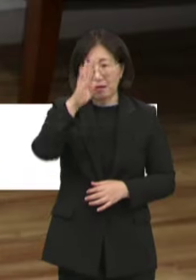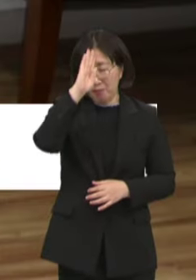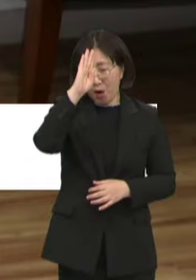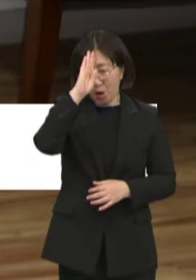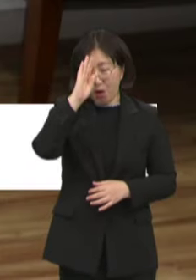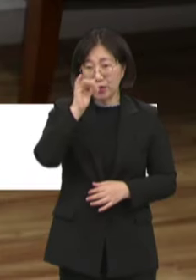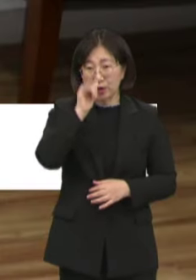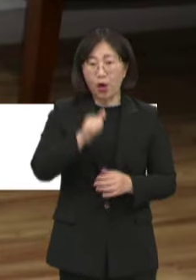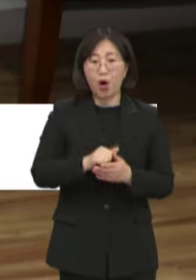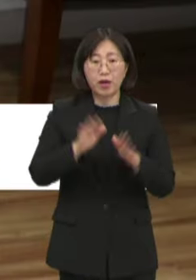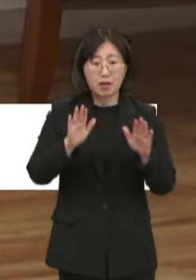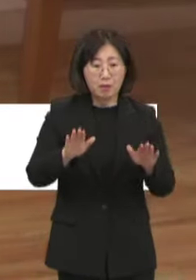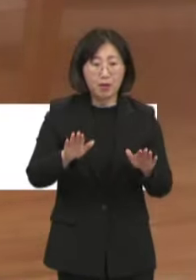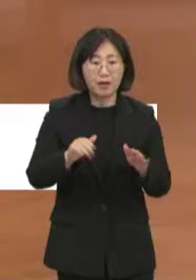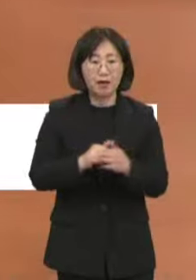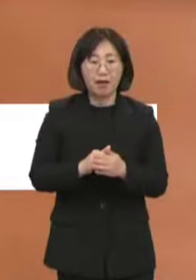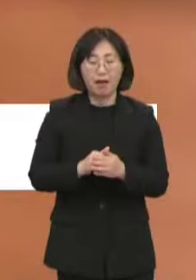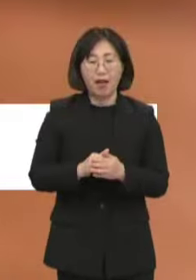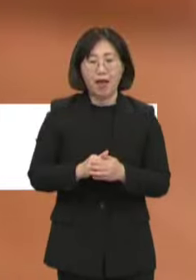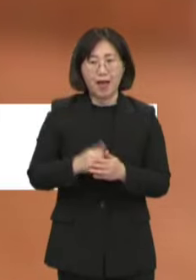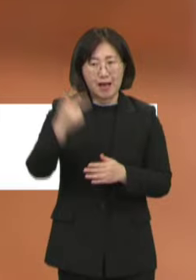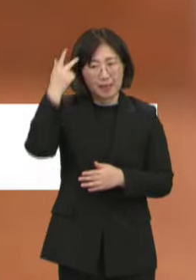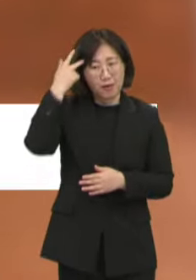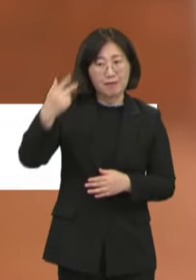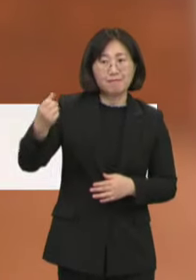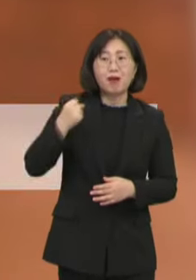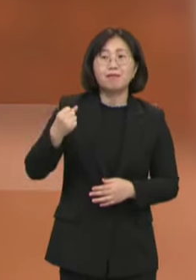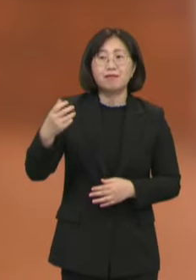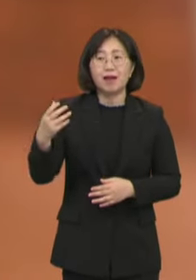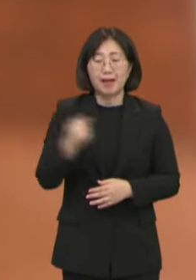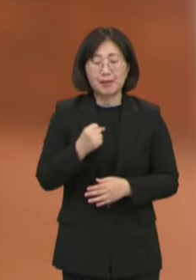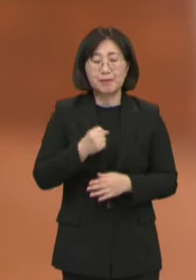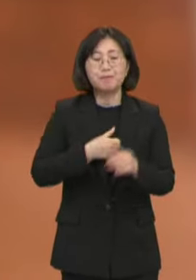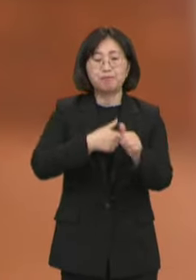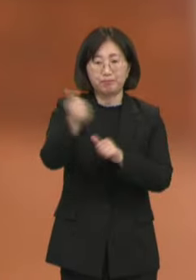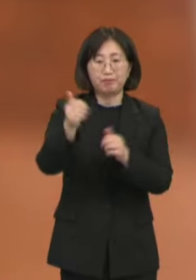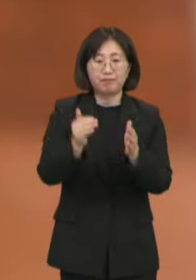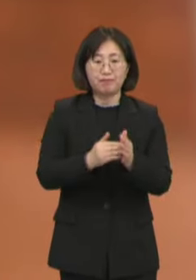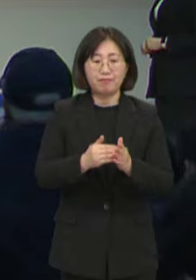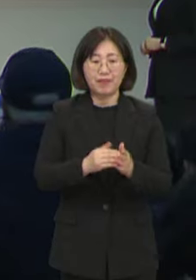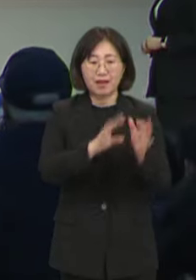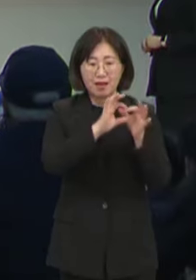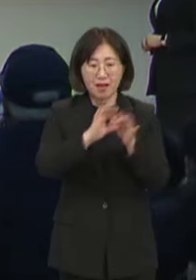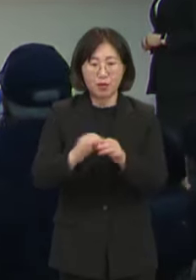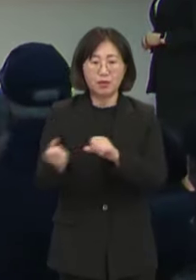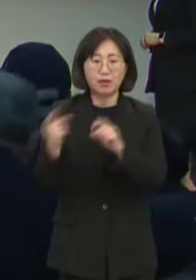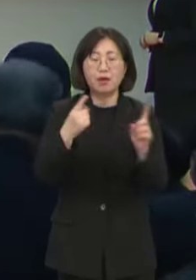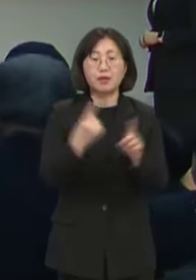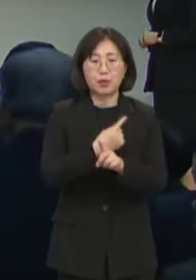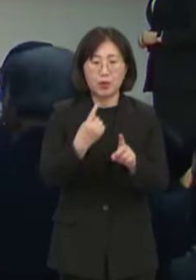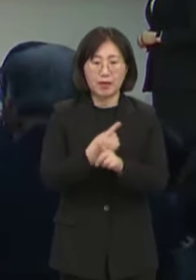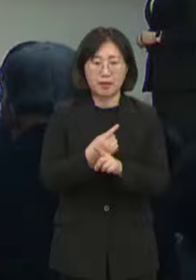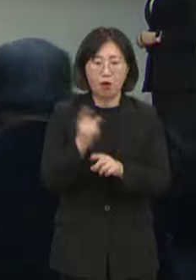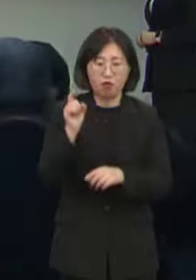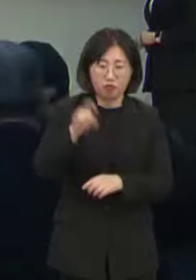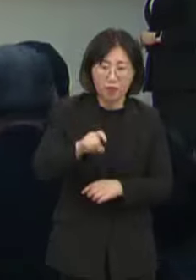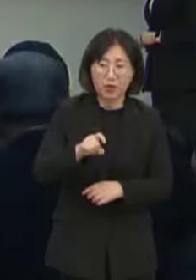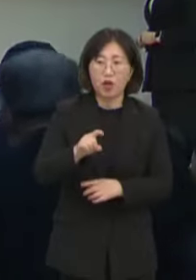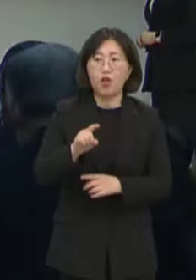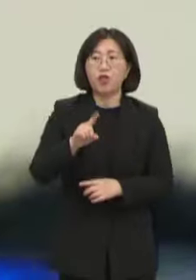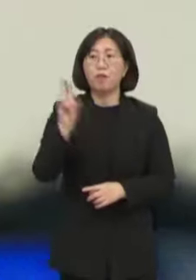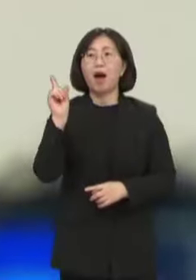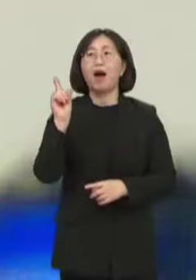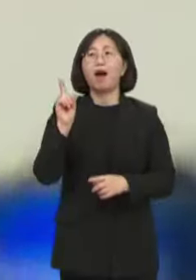이번에도 불굴의 정신력으로 병마와의 싸움을 이겨냈습니다. 꾸준한 재활치료를 통해 굽었던 허리가 곧게